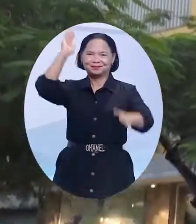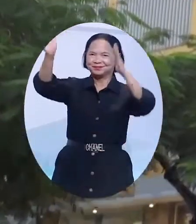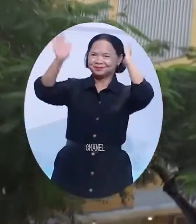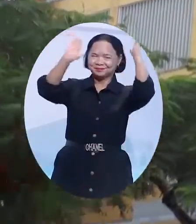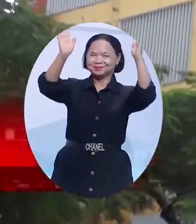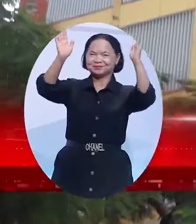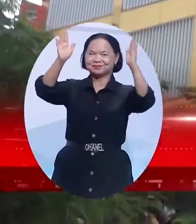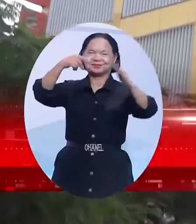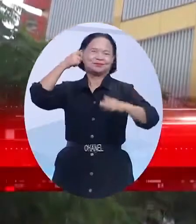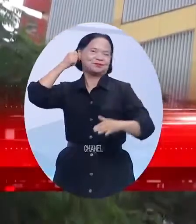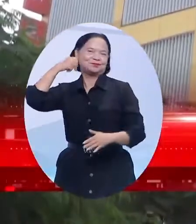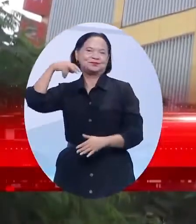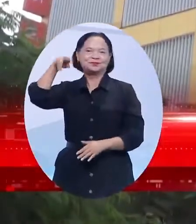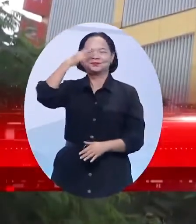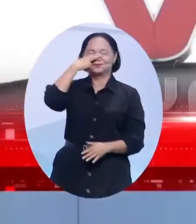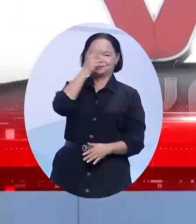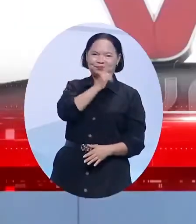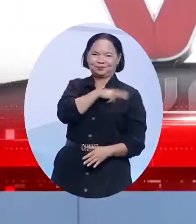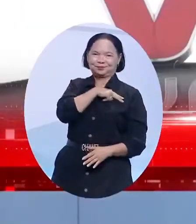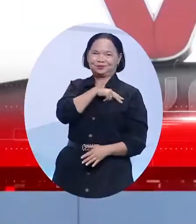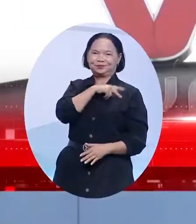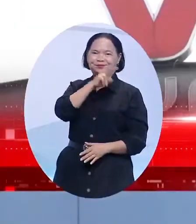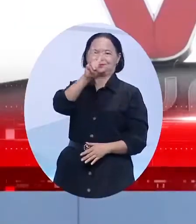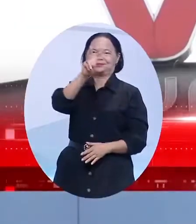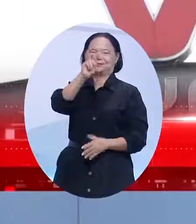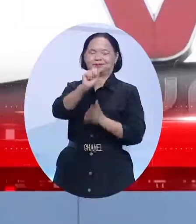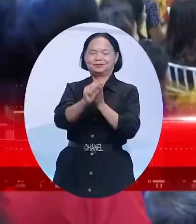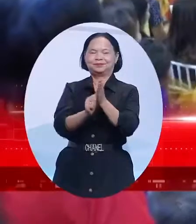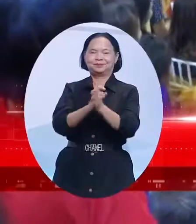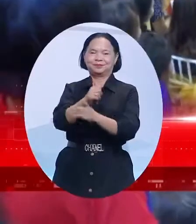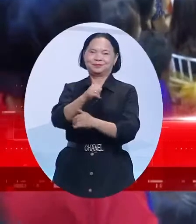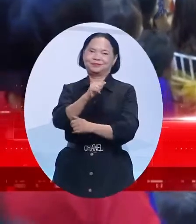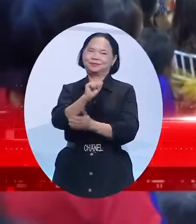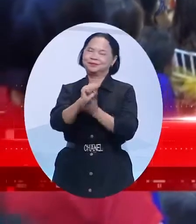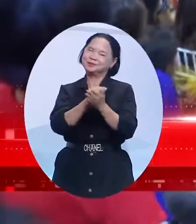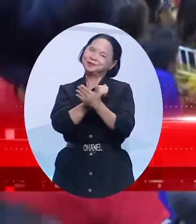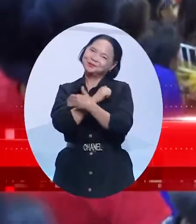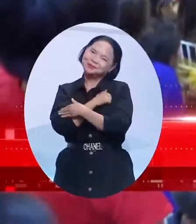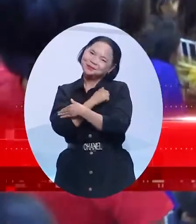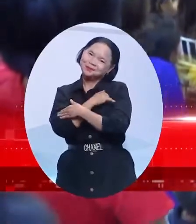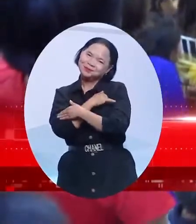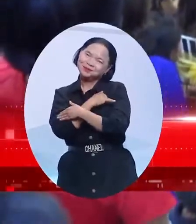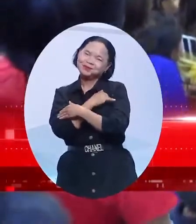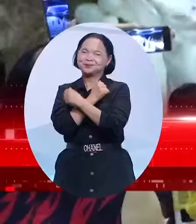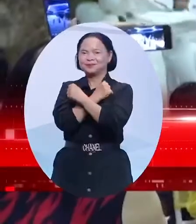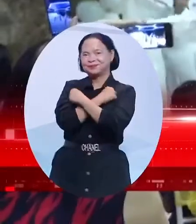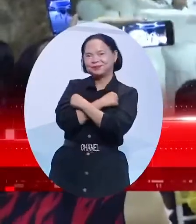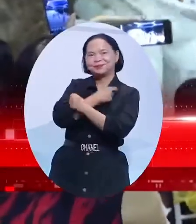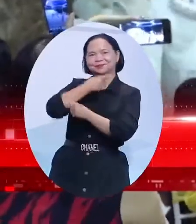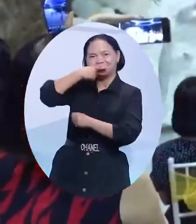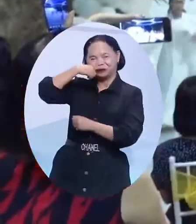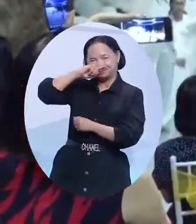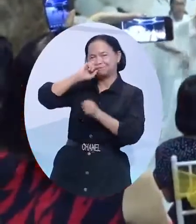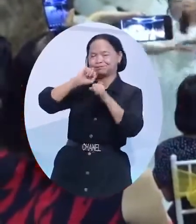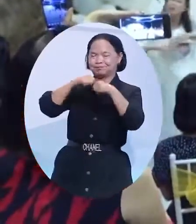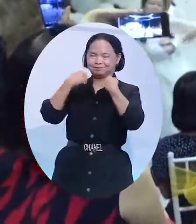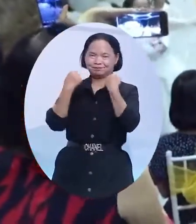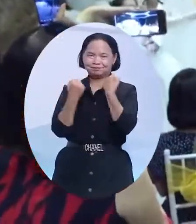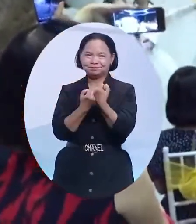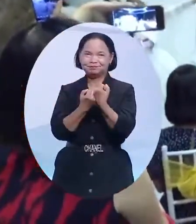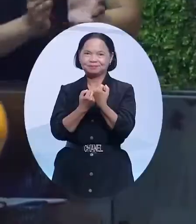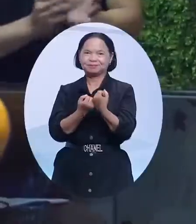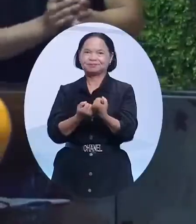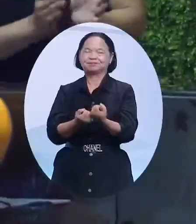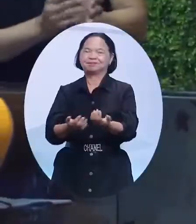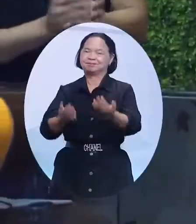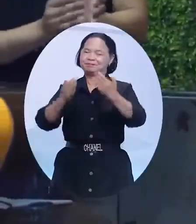nữ Việt Nam 20 tháng 10, sự kiện tháng 10, tháng của những yêu thương được Trung tâm Viva Yoga and Fitness tổ chức như một lời tri ân